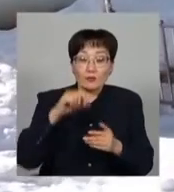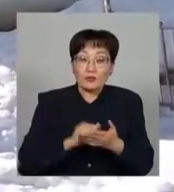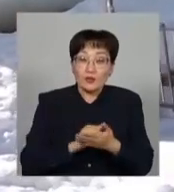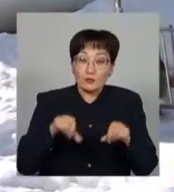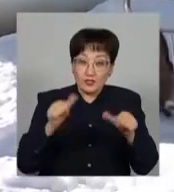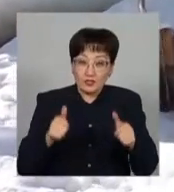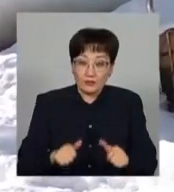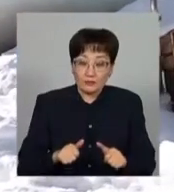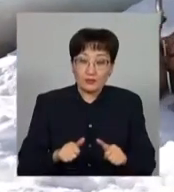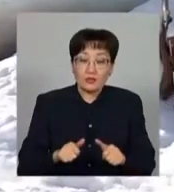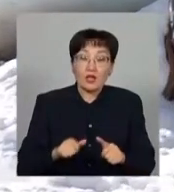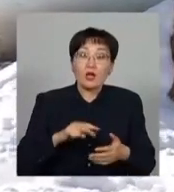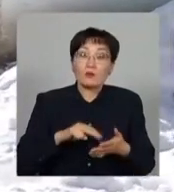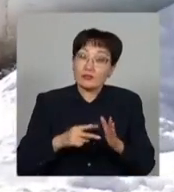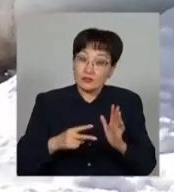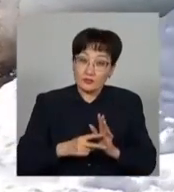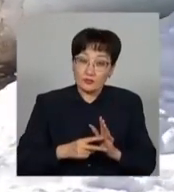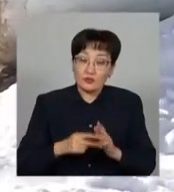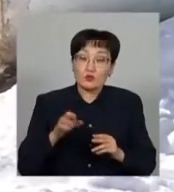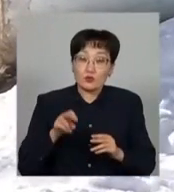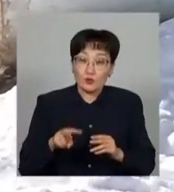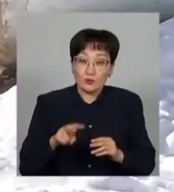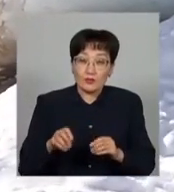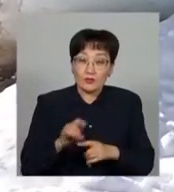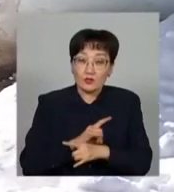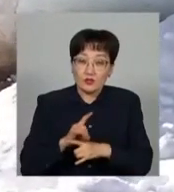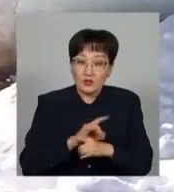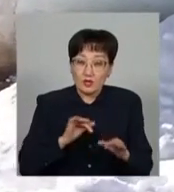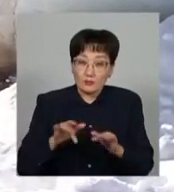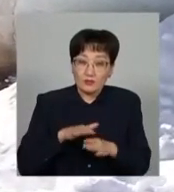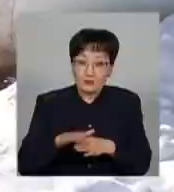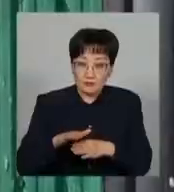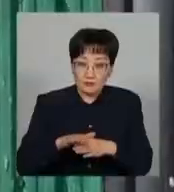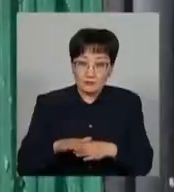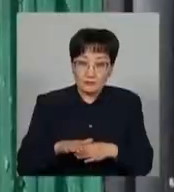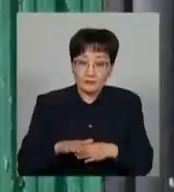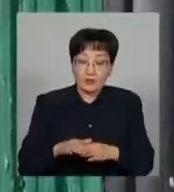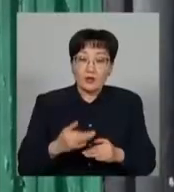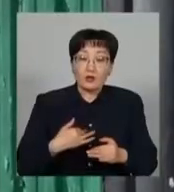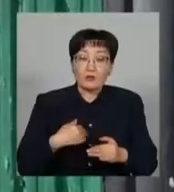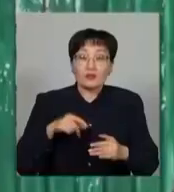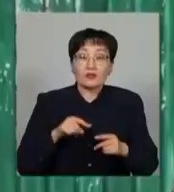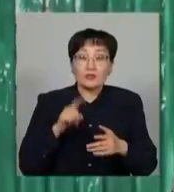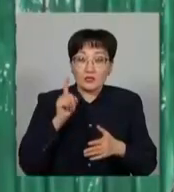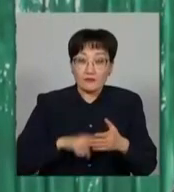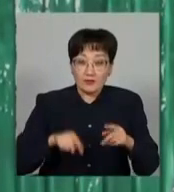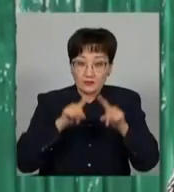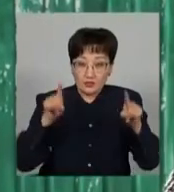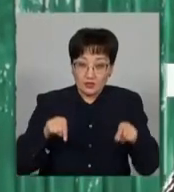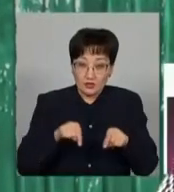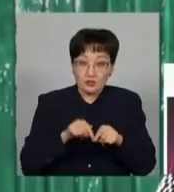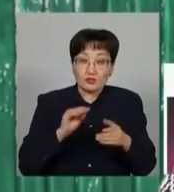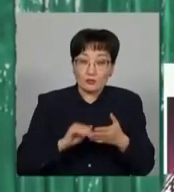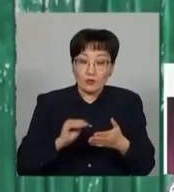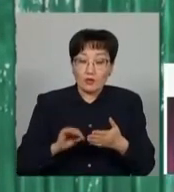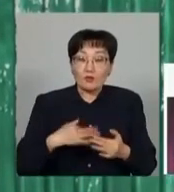беремін деген мақсатпен сол құйтырқы әрекетін іске асырды деп отыр. Мен оған доверенность бергем.